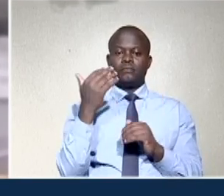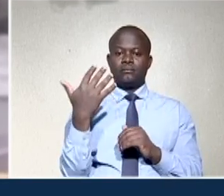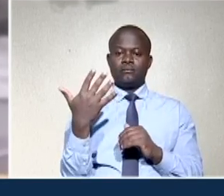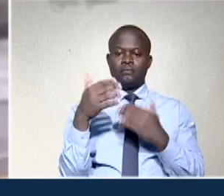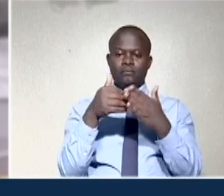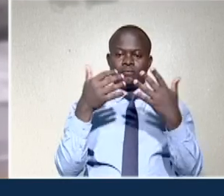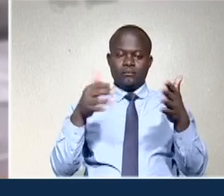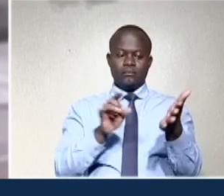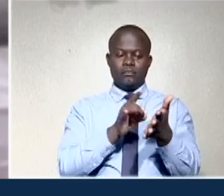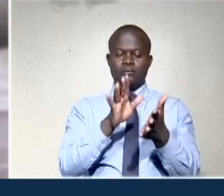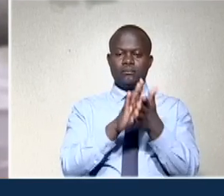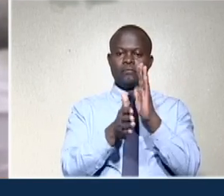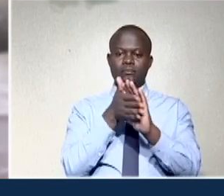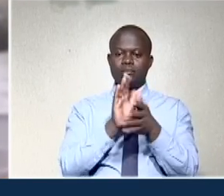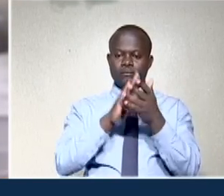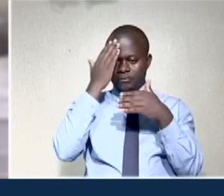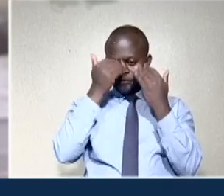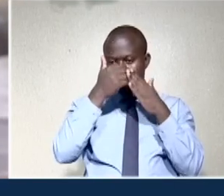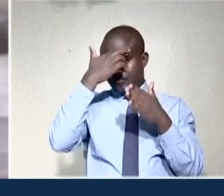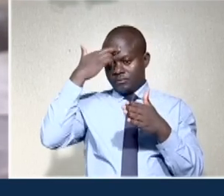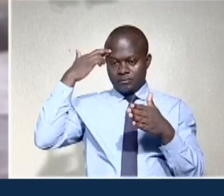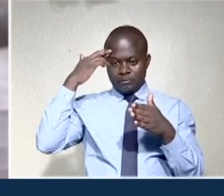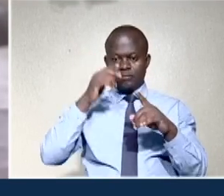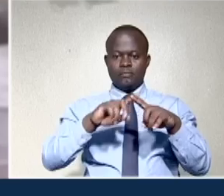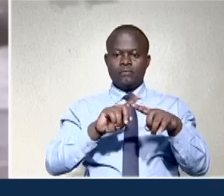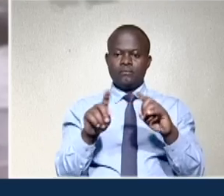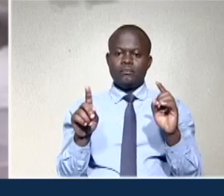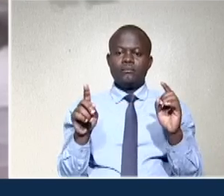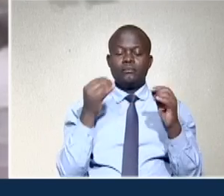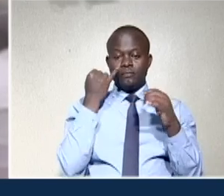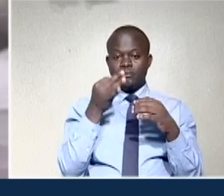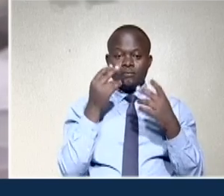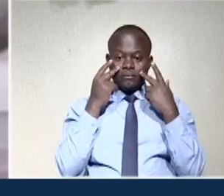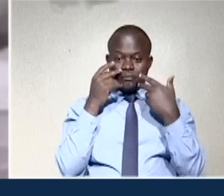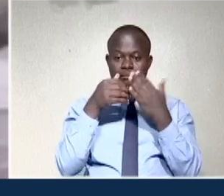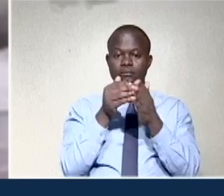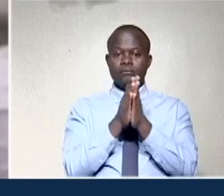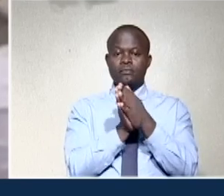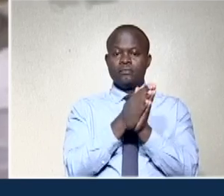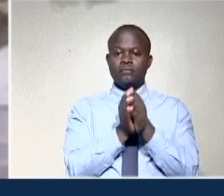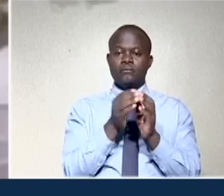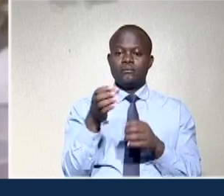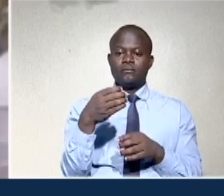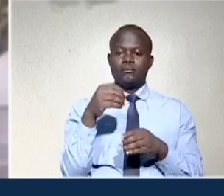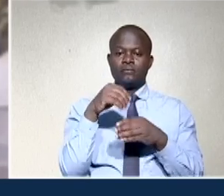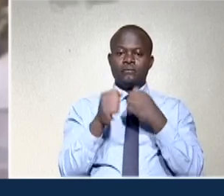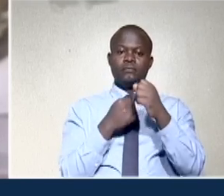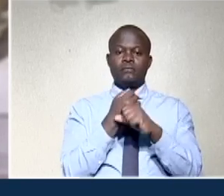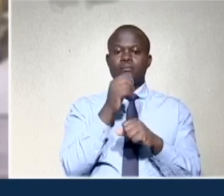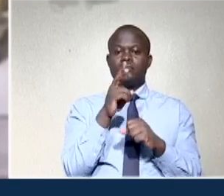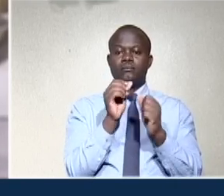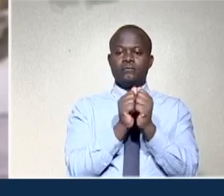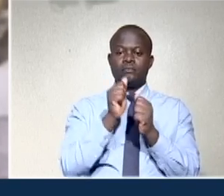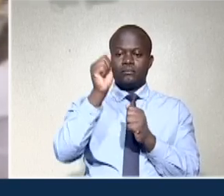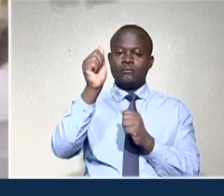bamaze kwirukanwa burundu kubera impamvu zitandukanye. Rero iyo urebye amateka y'ikoperative mu mwaka